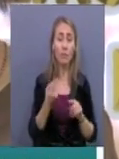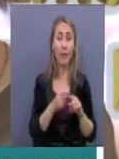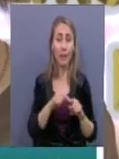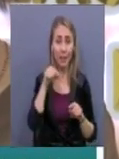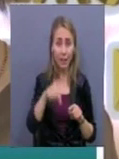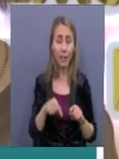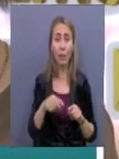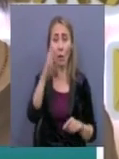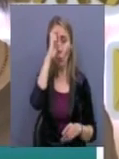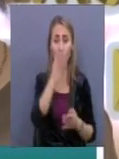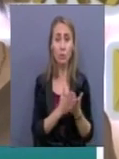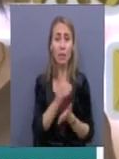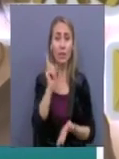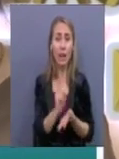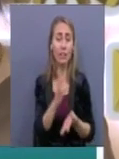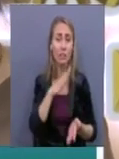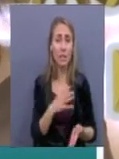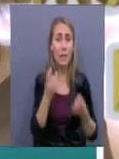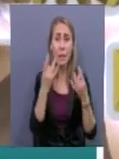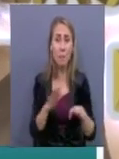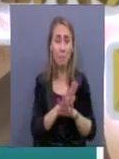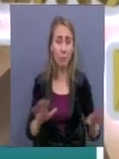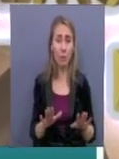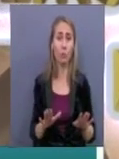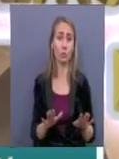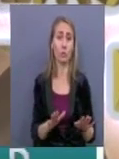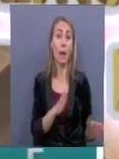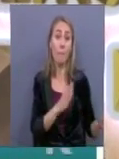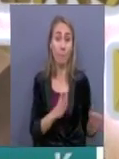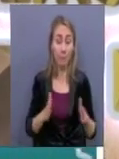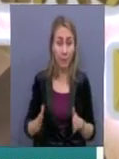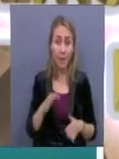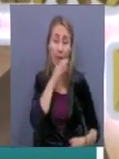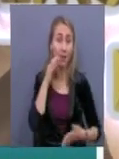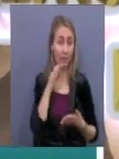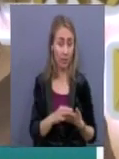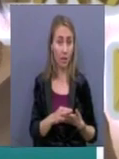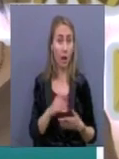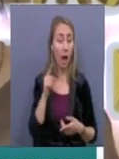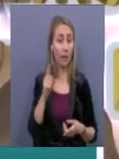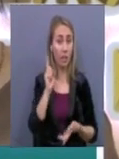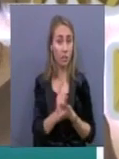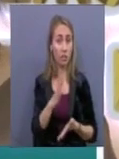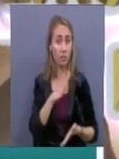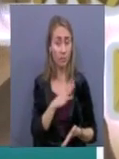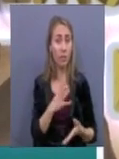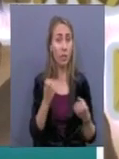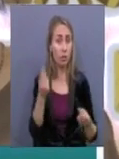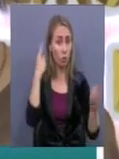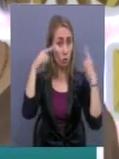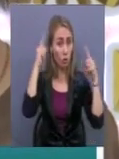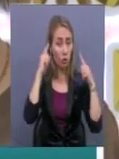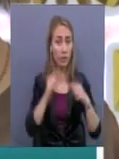мемлекеттік бағдарламалар мен заңдарды жетік білумен қатар бірқатар өзге де дүниелерді игеруі тиіс, яғни олардың бойында жауапкершілік